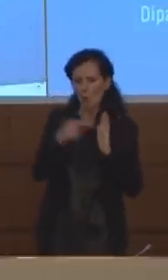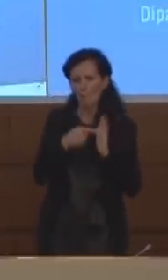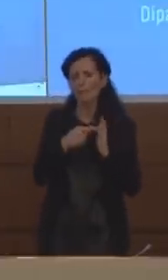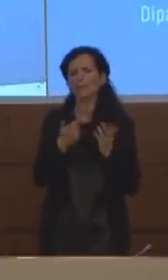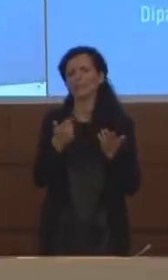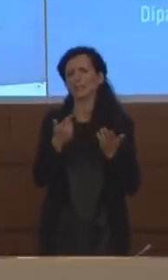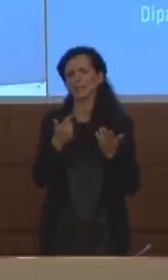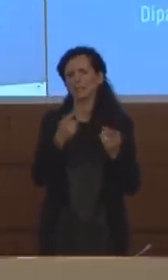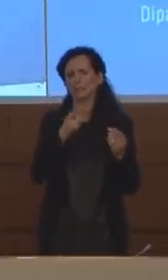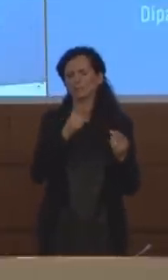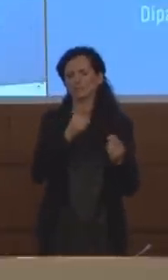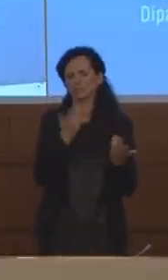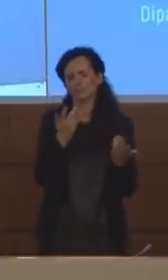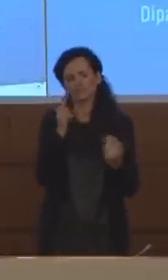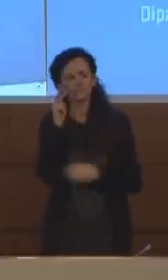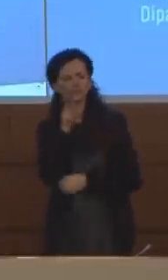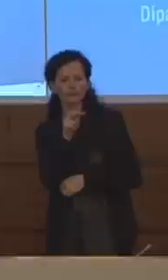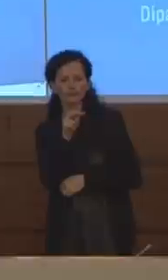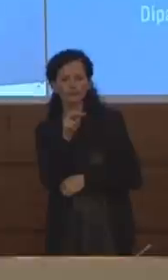alla